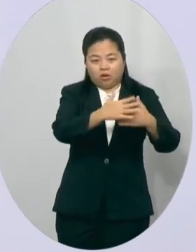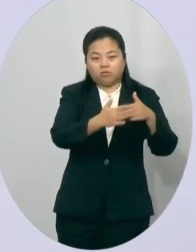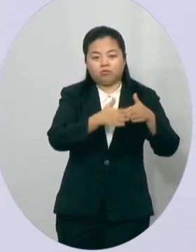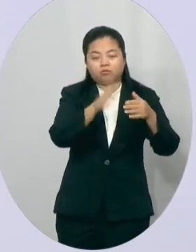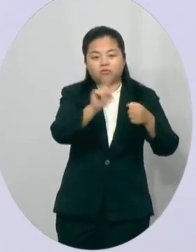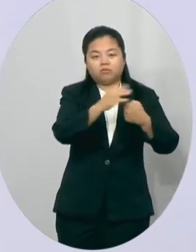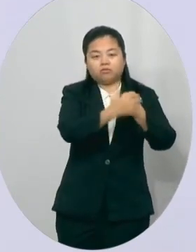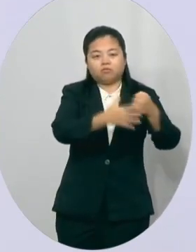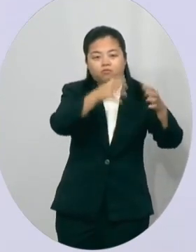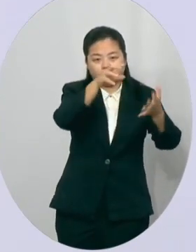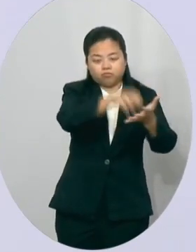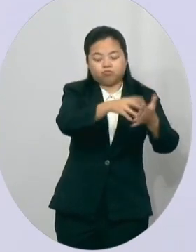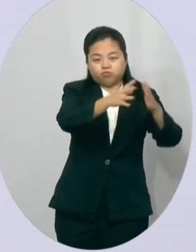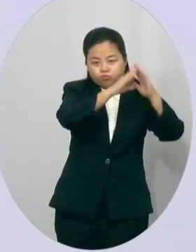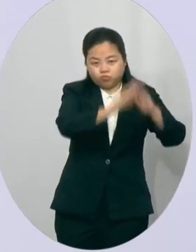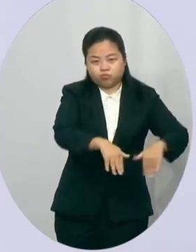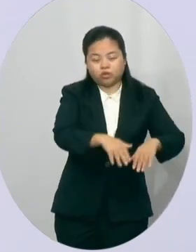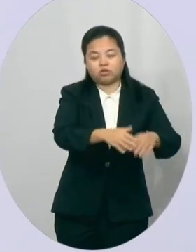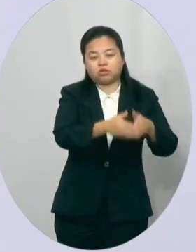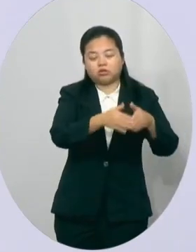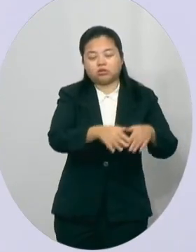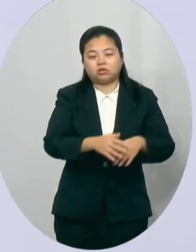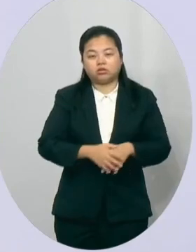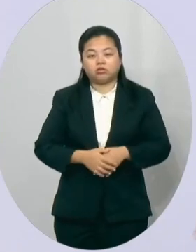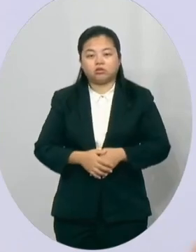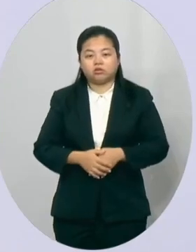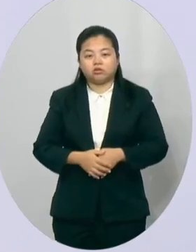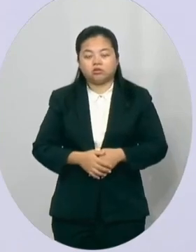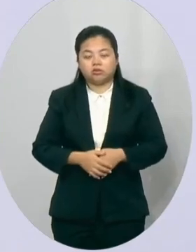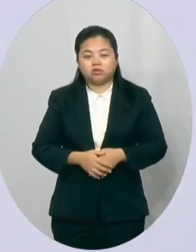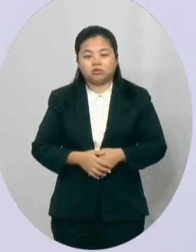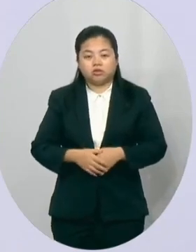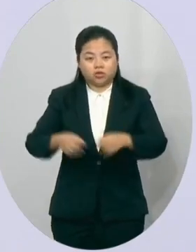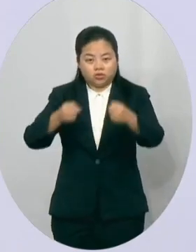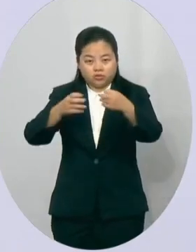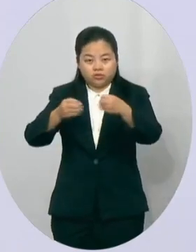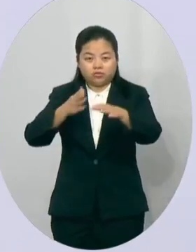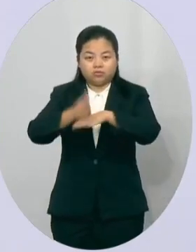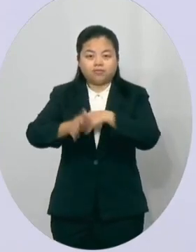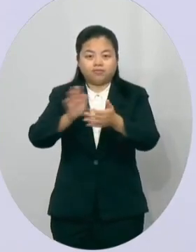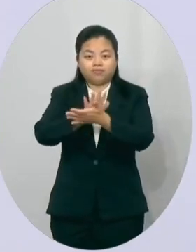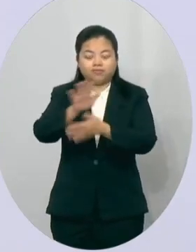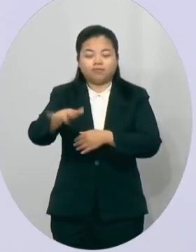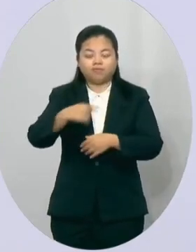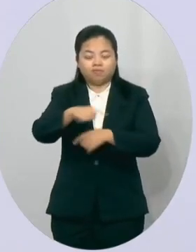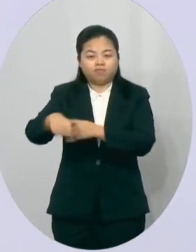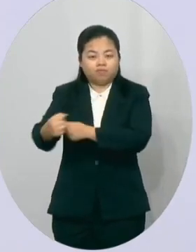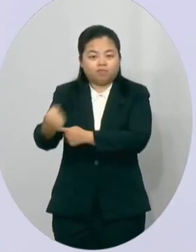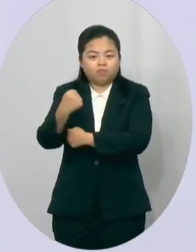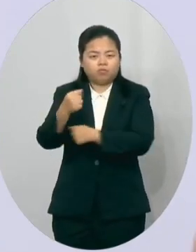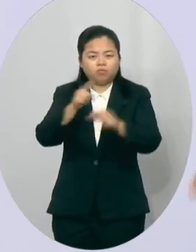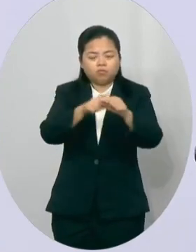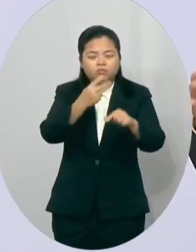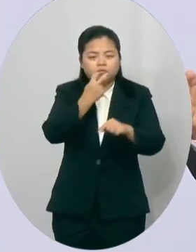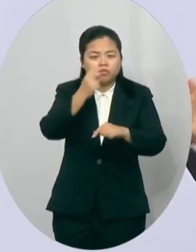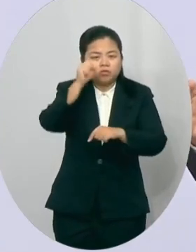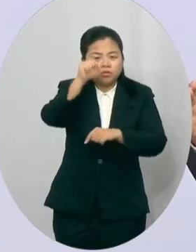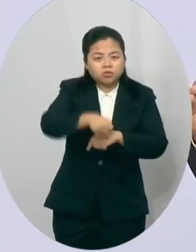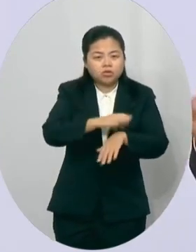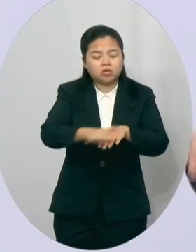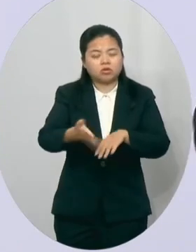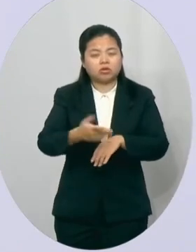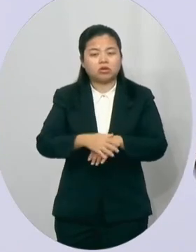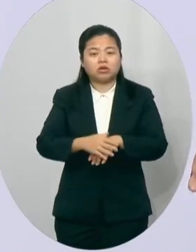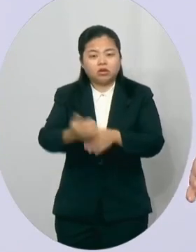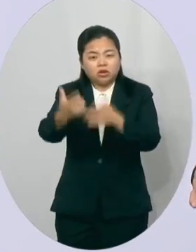除啊，不可以留下备用。那经过讨论以后，要不是我们据理力争，中央会同意吗？他原来